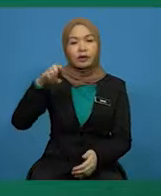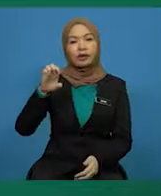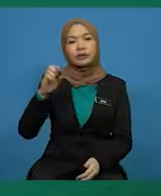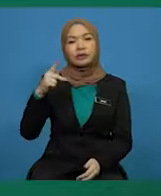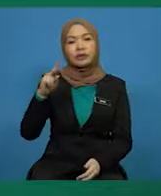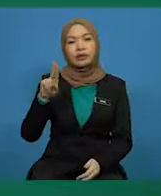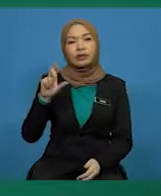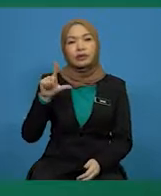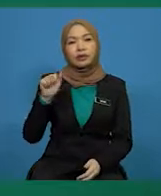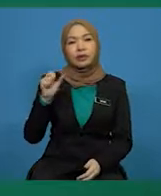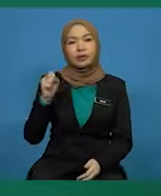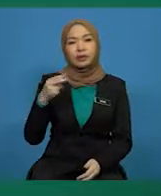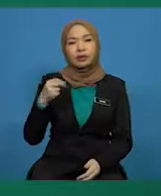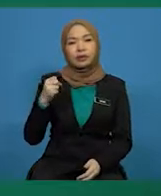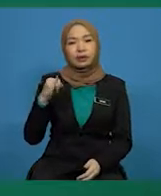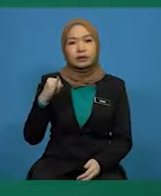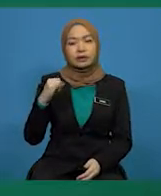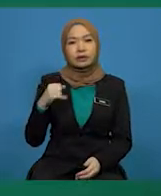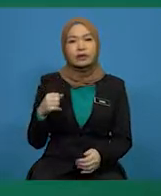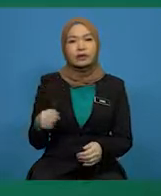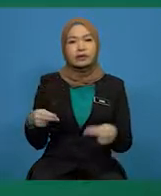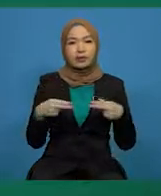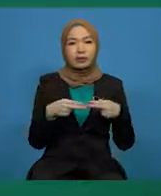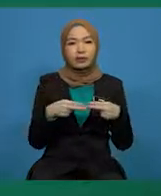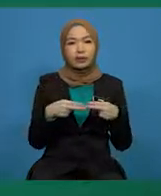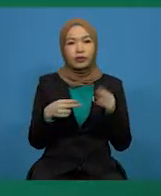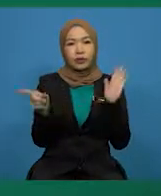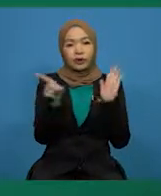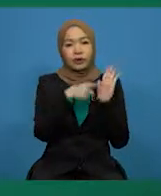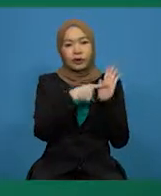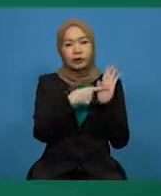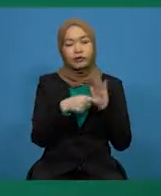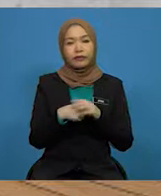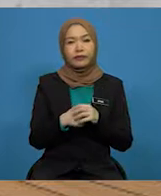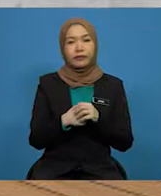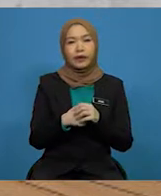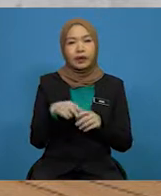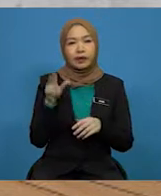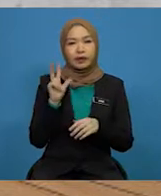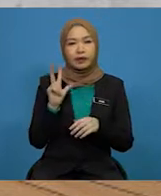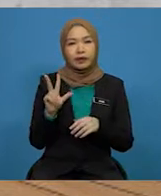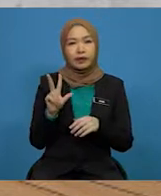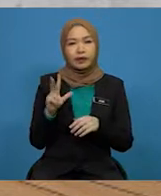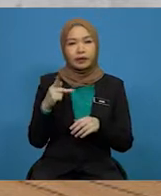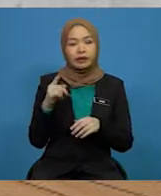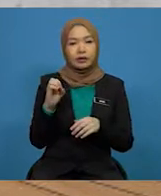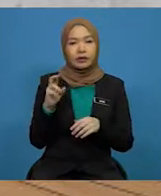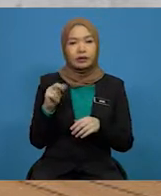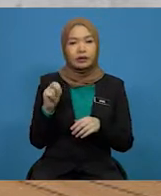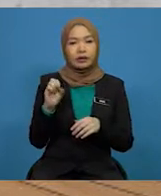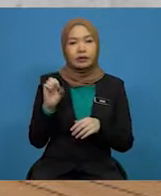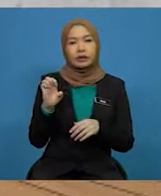negatif. Dapatlah kita simpulkan di sini terdapat tiga konsep penting permintaan